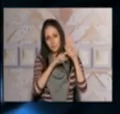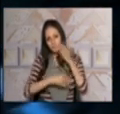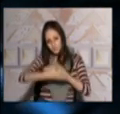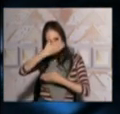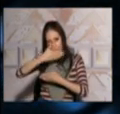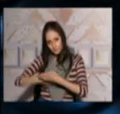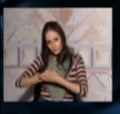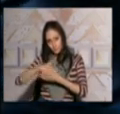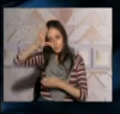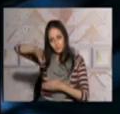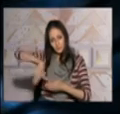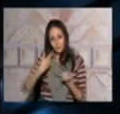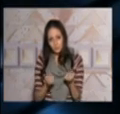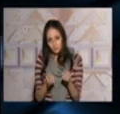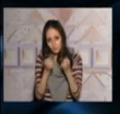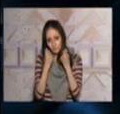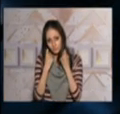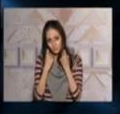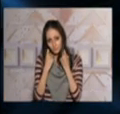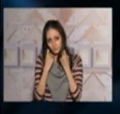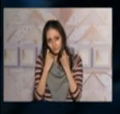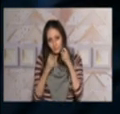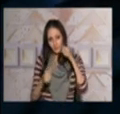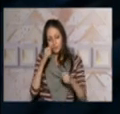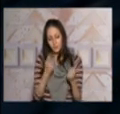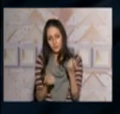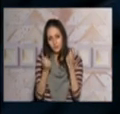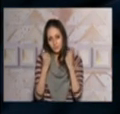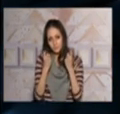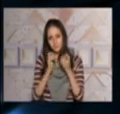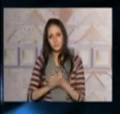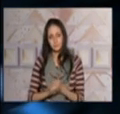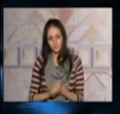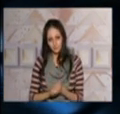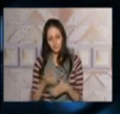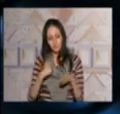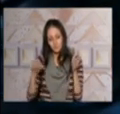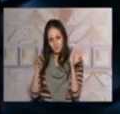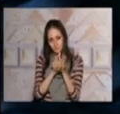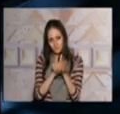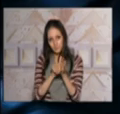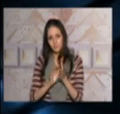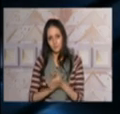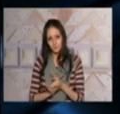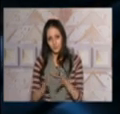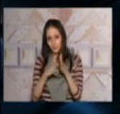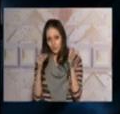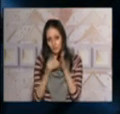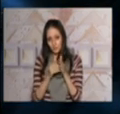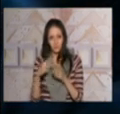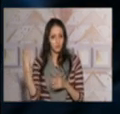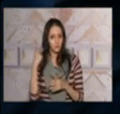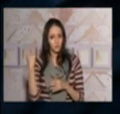للشحنات، ابتدى إلزاميا من 1 أكتوبر وزيد عدد الشهادات، ابتدى الاستقرار أكتر، ابتدت عدد الناس